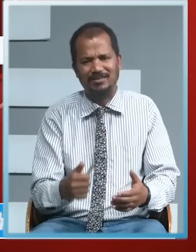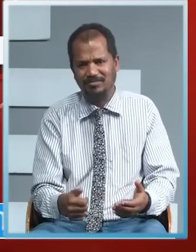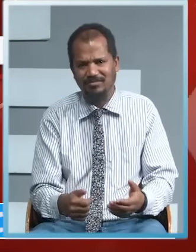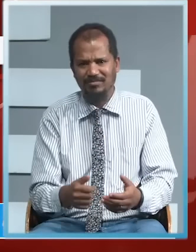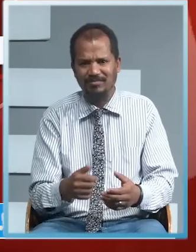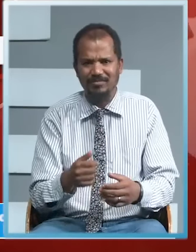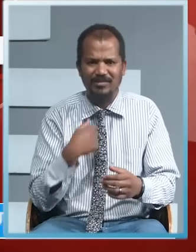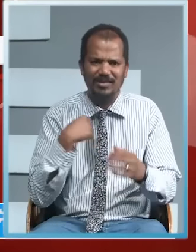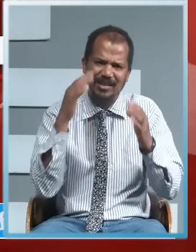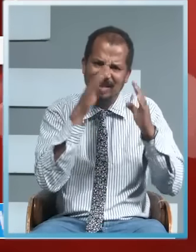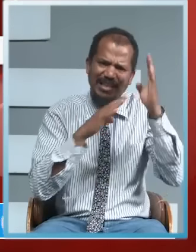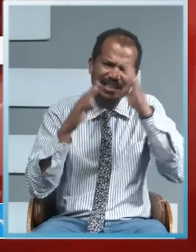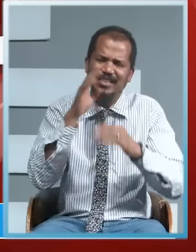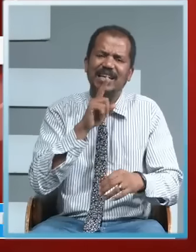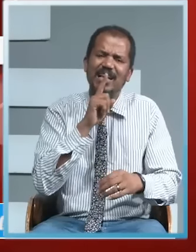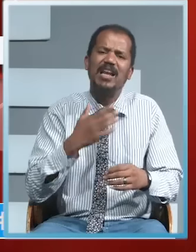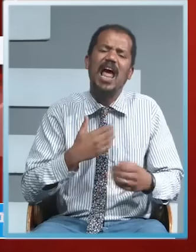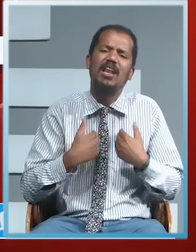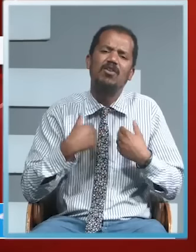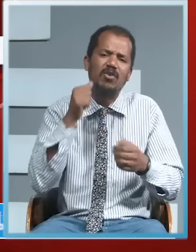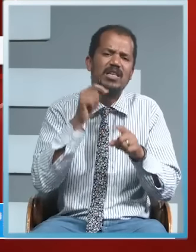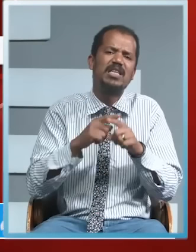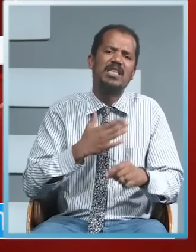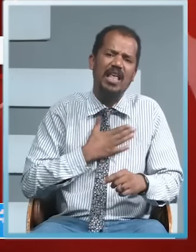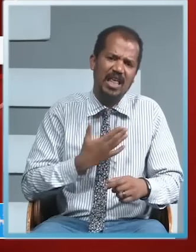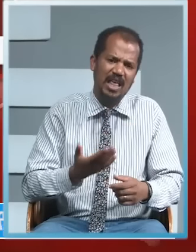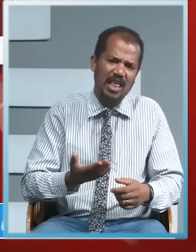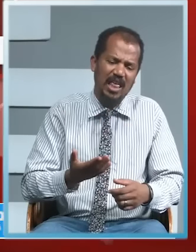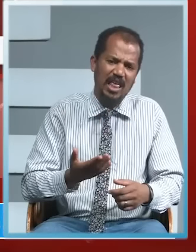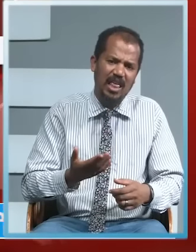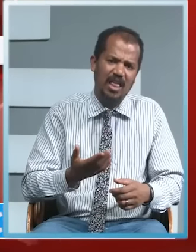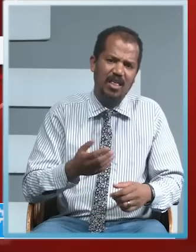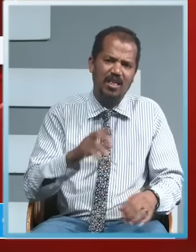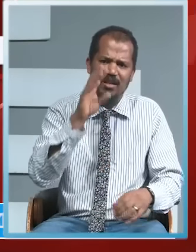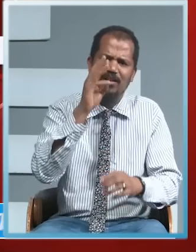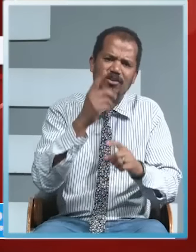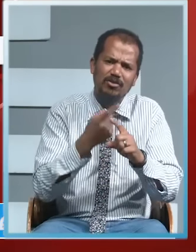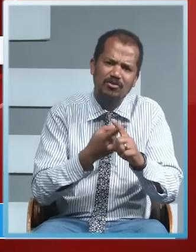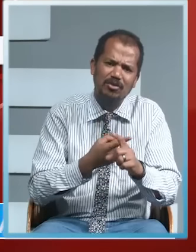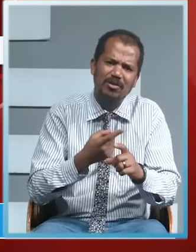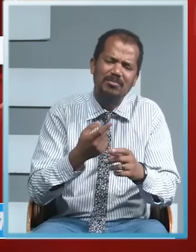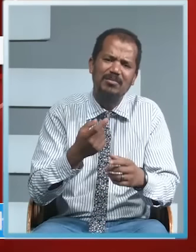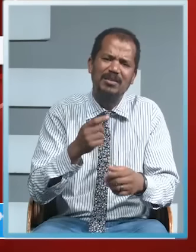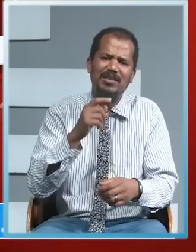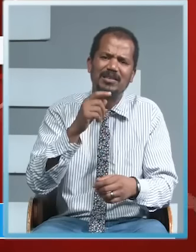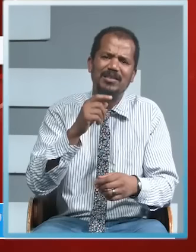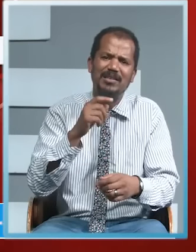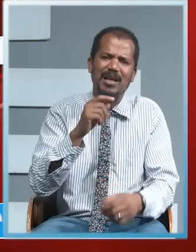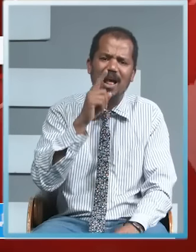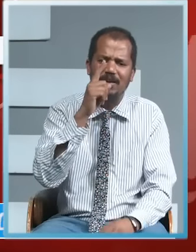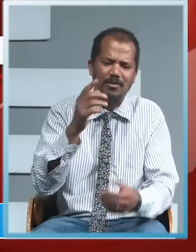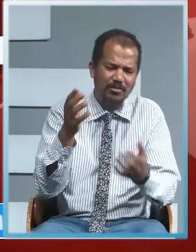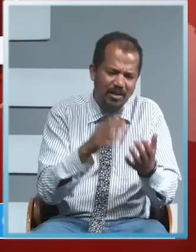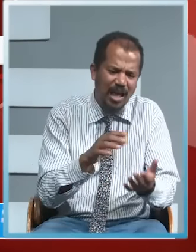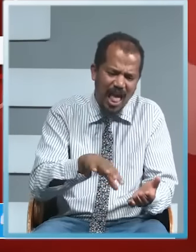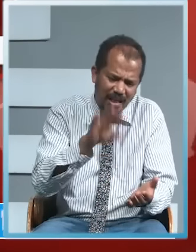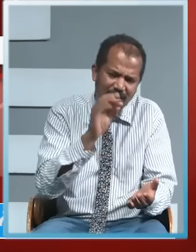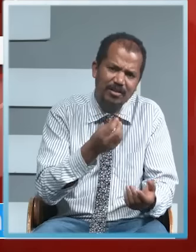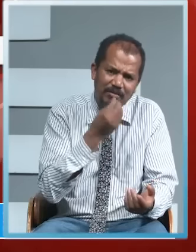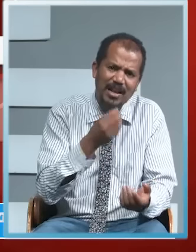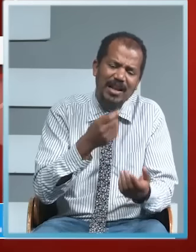አይደርስም። እየተቸገርን ነው ያለ ነው እህቴ። ያው በስድስት ወርም ሆነ በምንም አንድ የብልጭ ስላለች